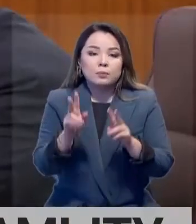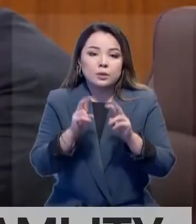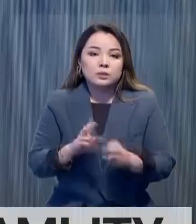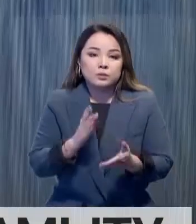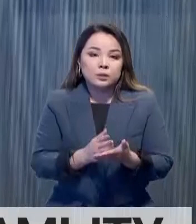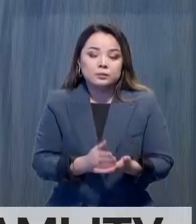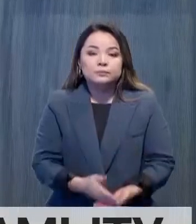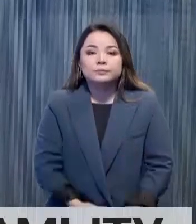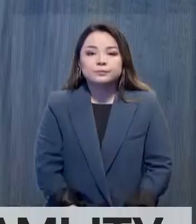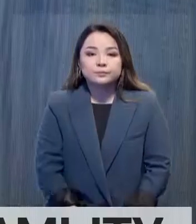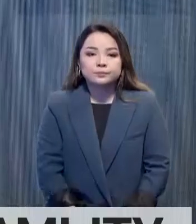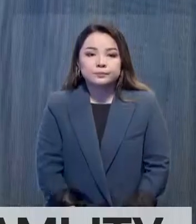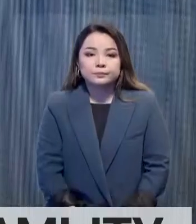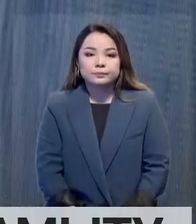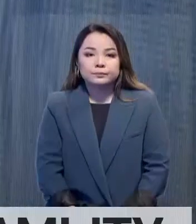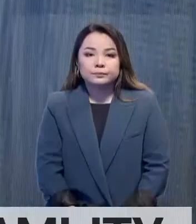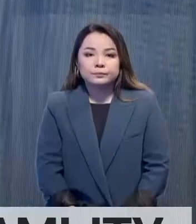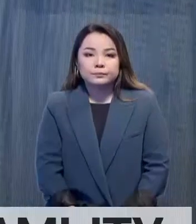қарастырылған.